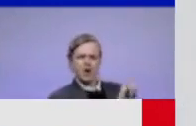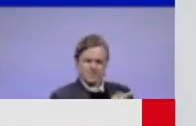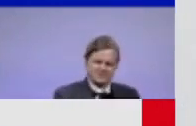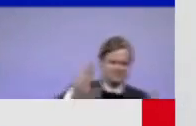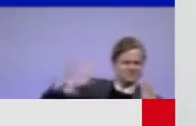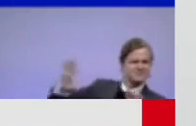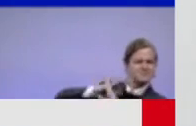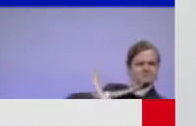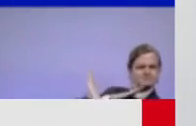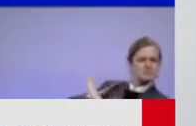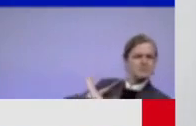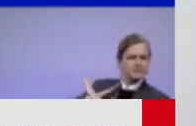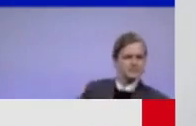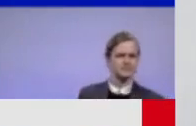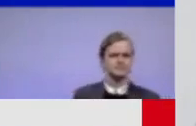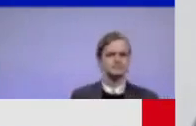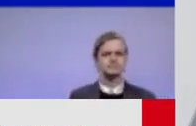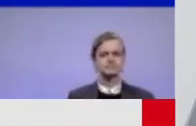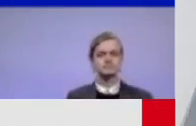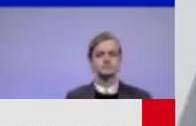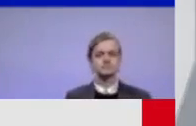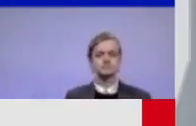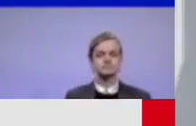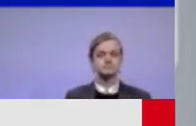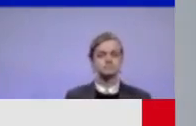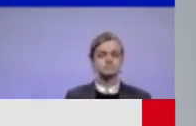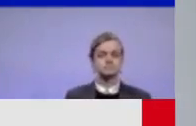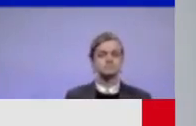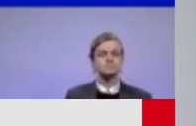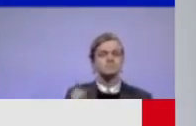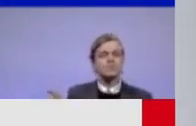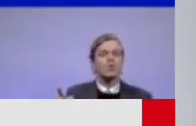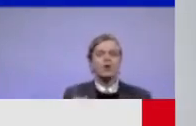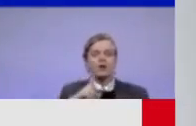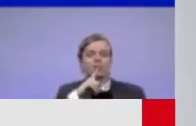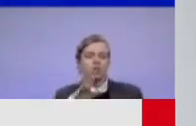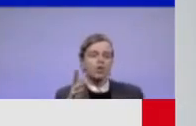anti-europene la următoarele alegeri. Nu îi putem lăsa să răspândească